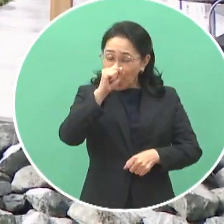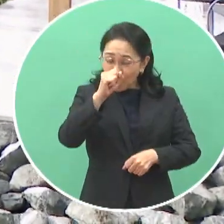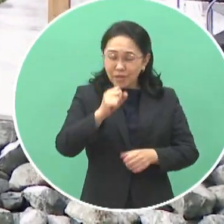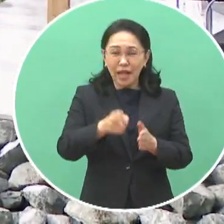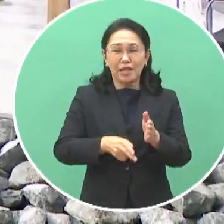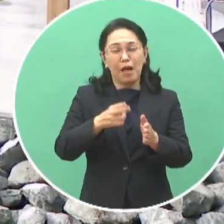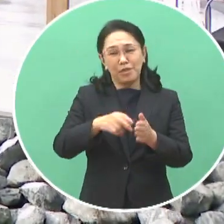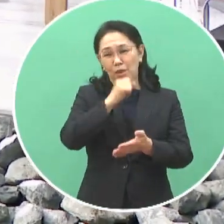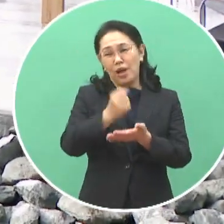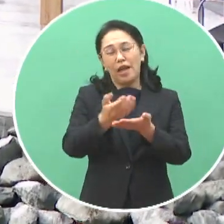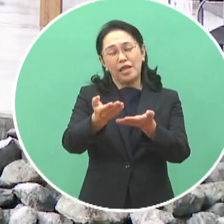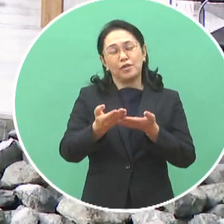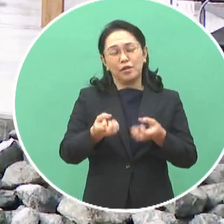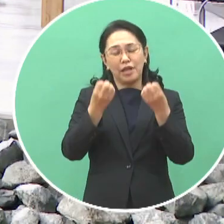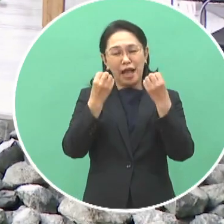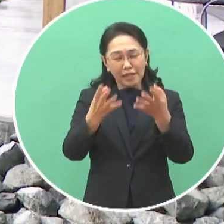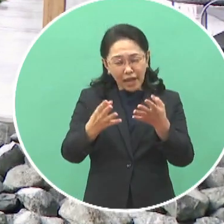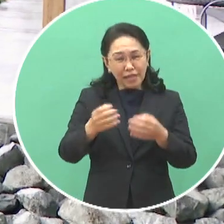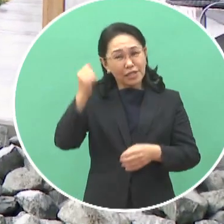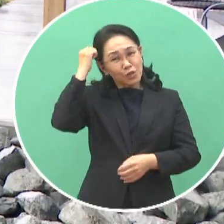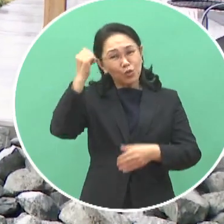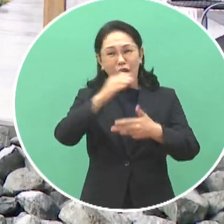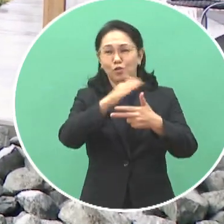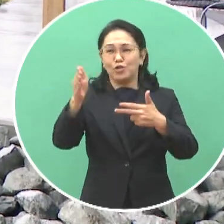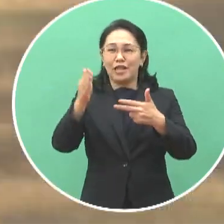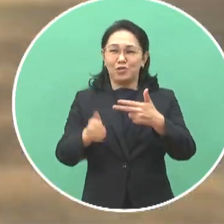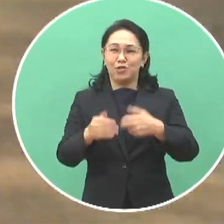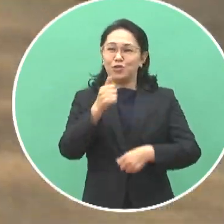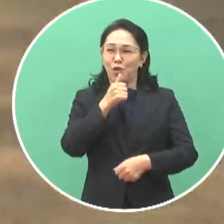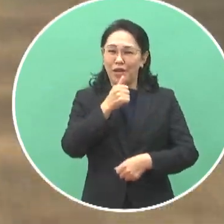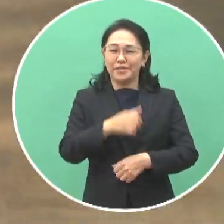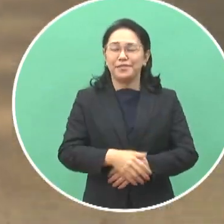れる最新の宿泊施設を取材します。